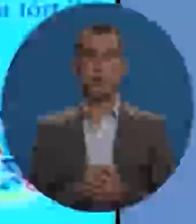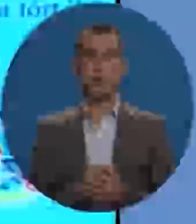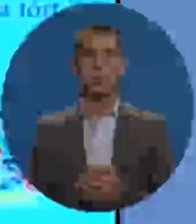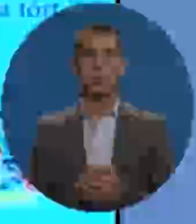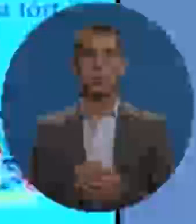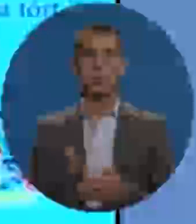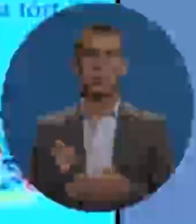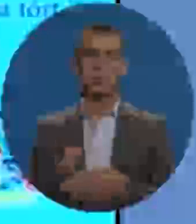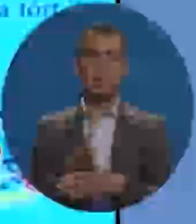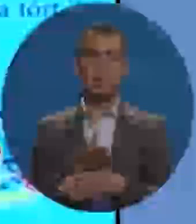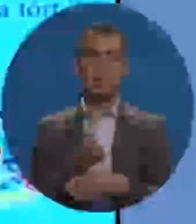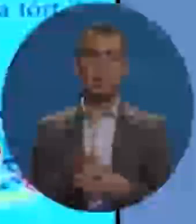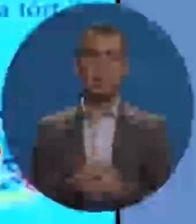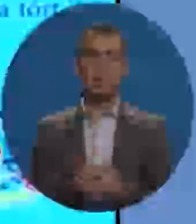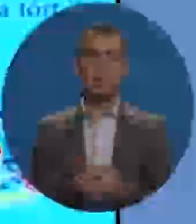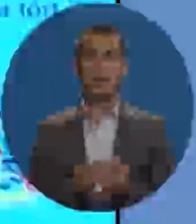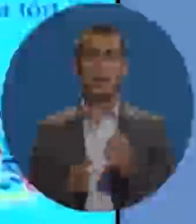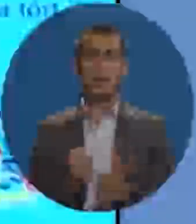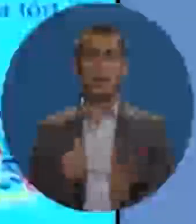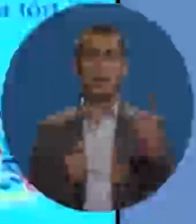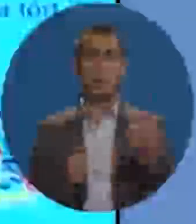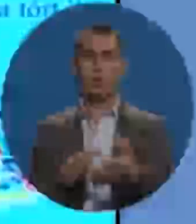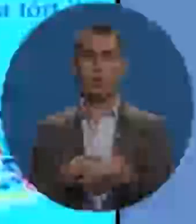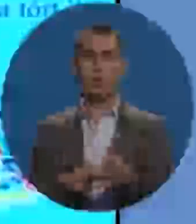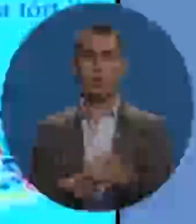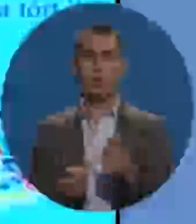Оңнан шепке қарай. Әр бір класс